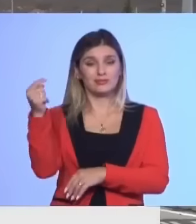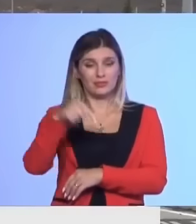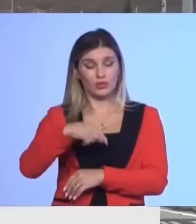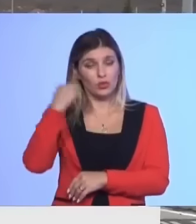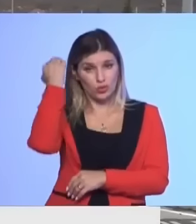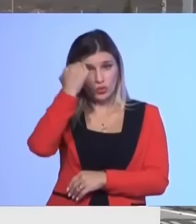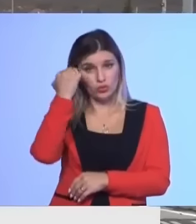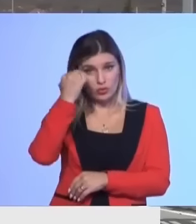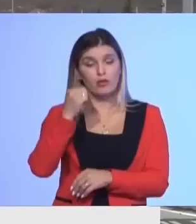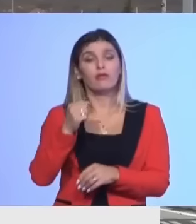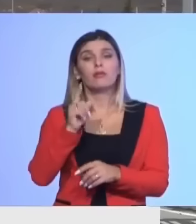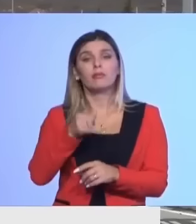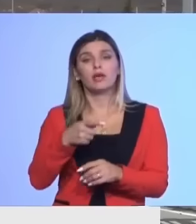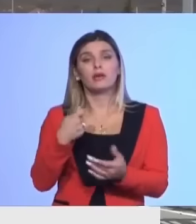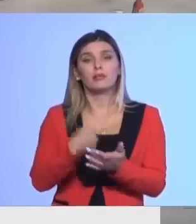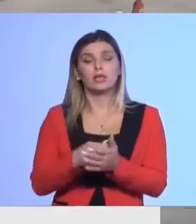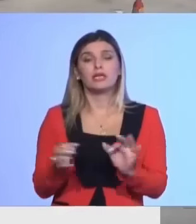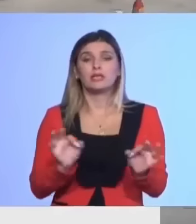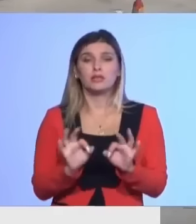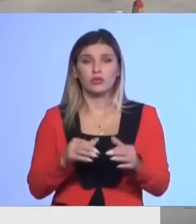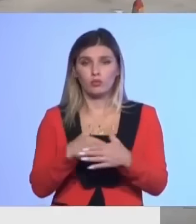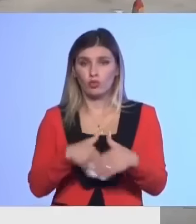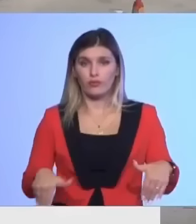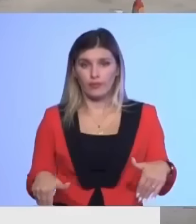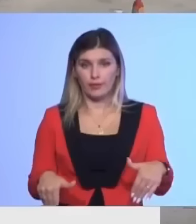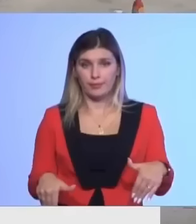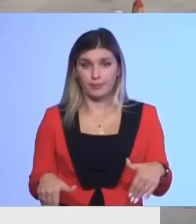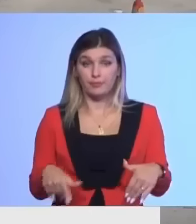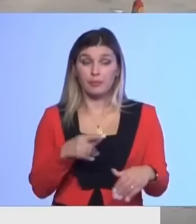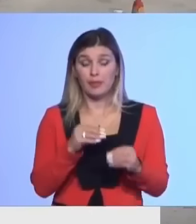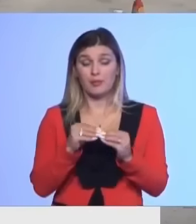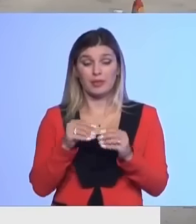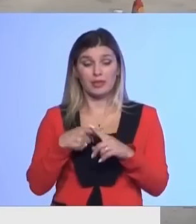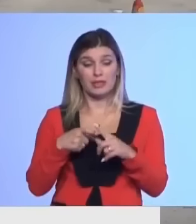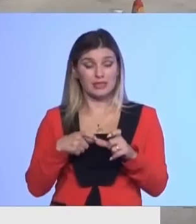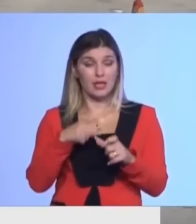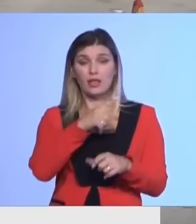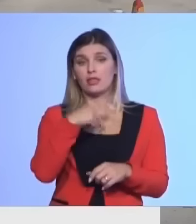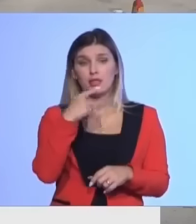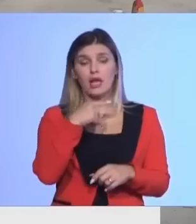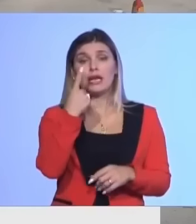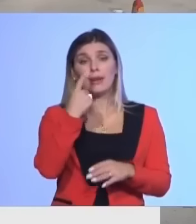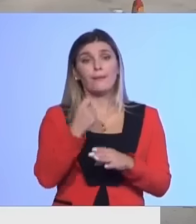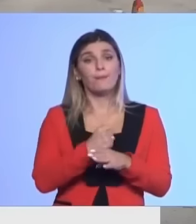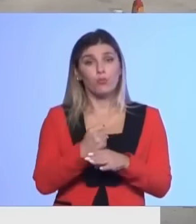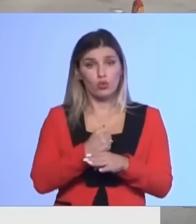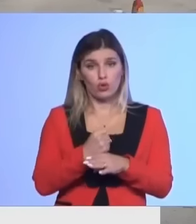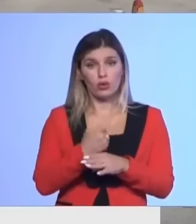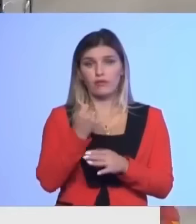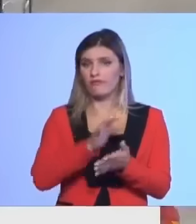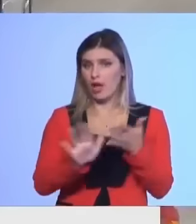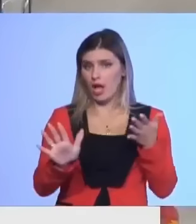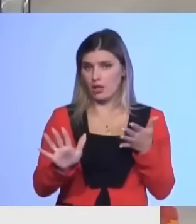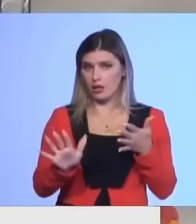pse është e subvencionuar nga qeveria. Në reagimin e BKS-s thuhet se vetëm policat një mujore janë papages. Policat me afat tjetër, si